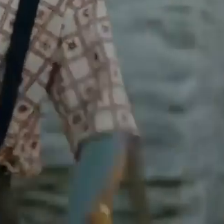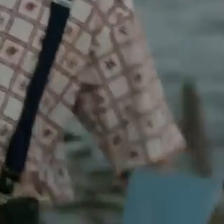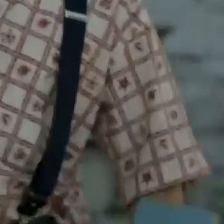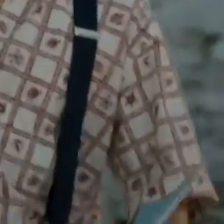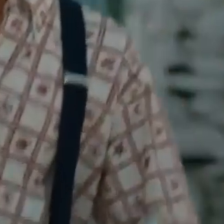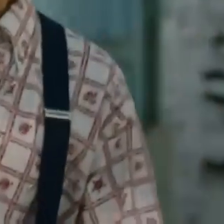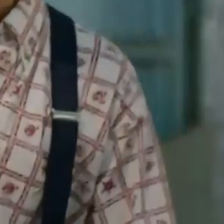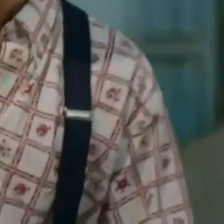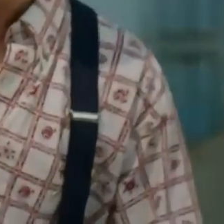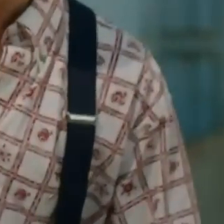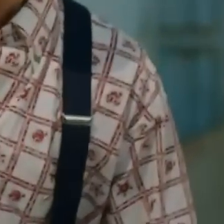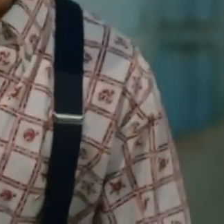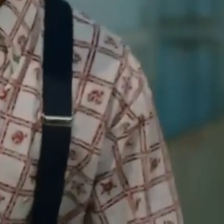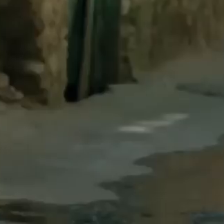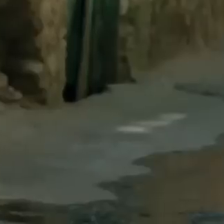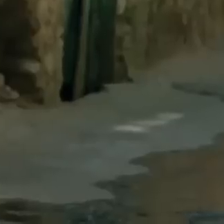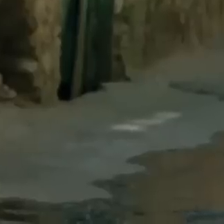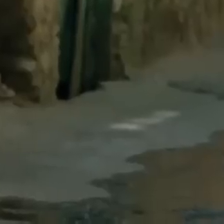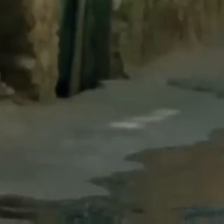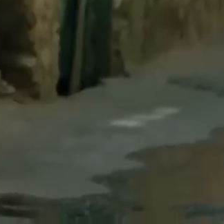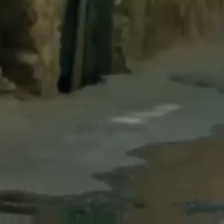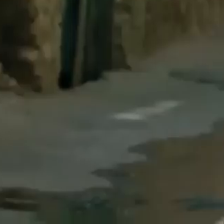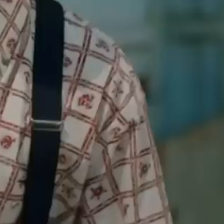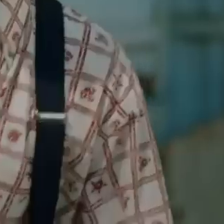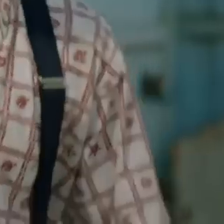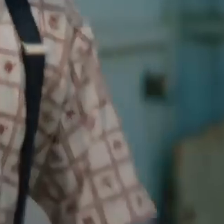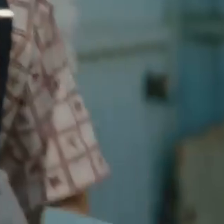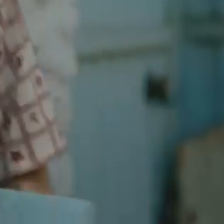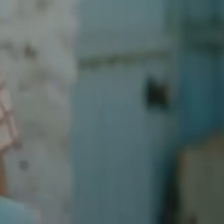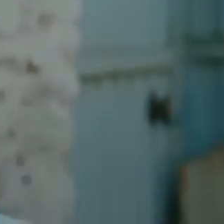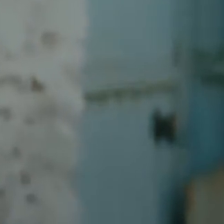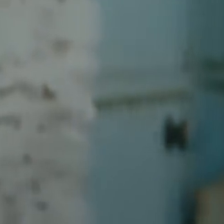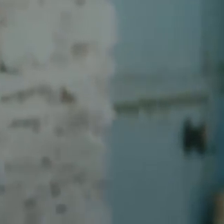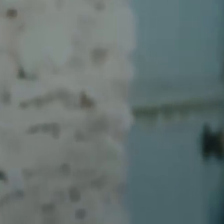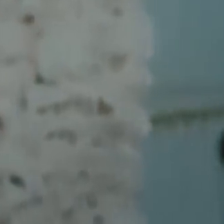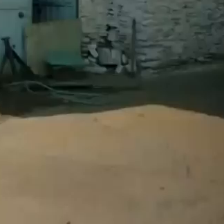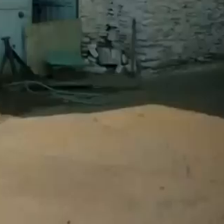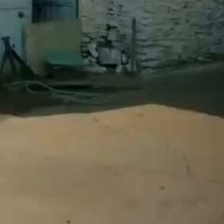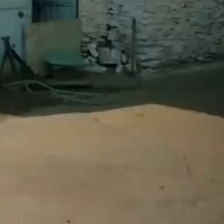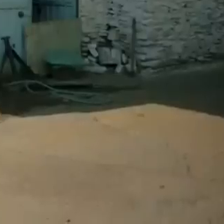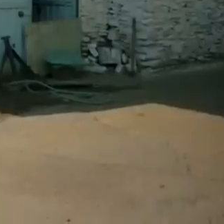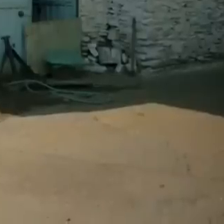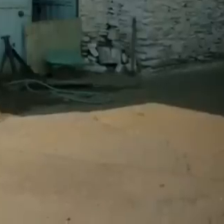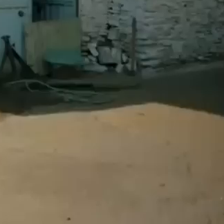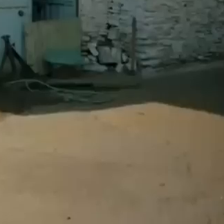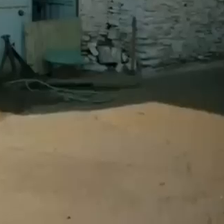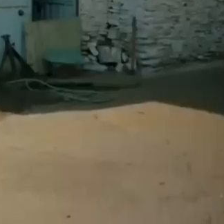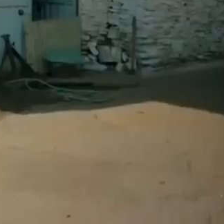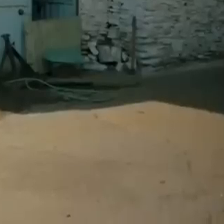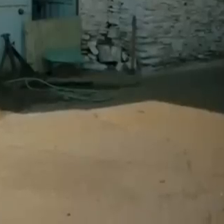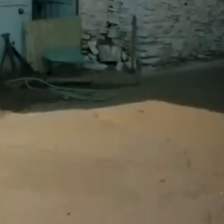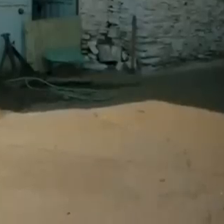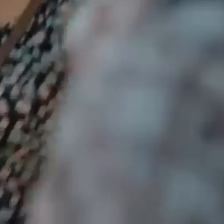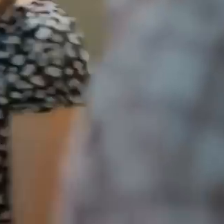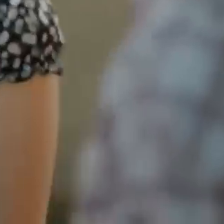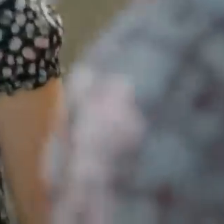Hüseyin ara sokaktan gelip duvar köşesinden baktı. Zümrüt yaklaşıyor. Pantolonun askısını çekiştirerek düzeltti. Elinde kitapla